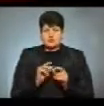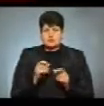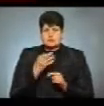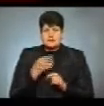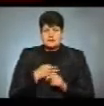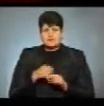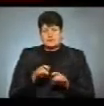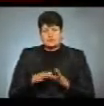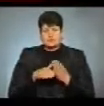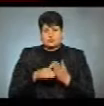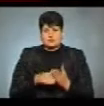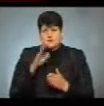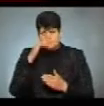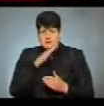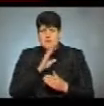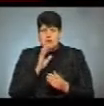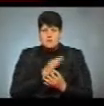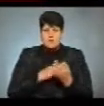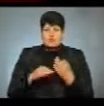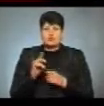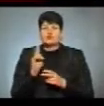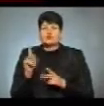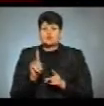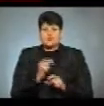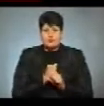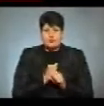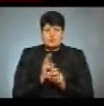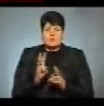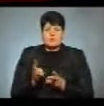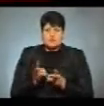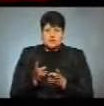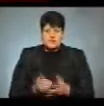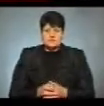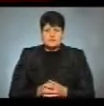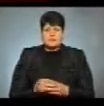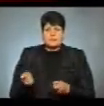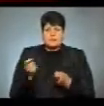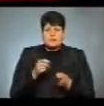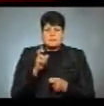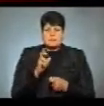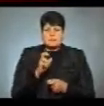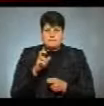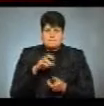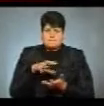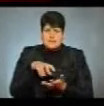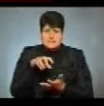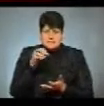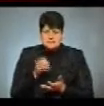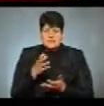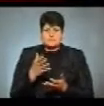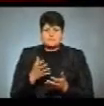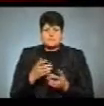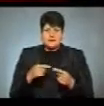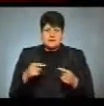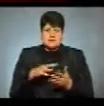вирішили допомогти. Між батьками обговорили, хто що робить, хто пече, хто продає. Ми принесли безе і багато тортиків різних. Це батьки, кожна, ну